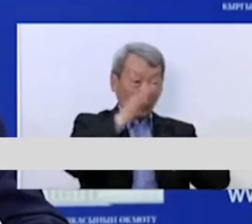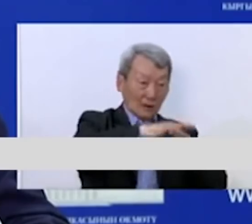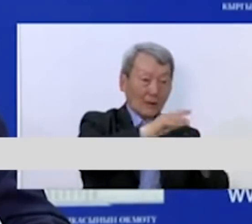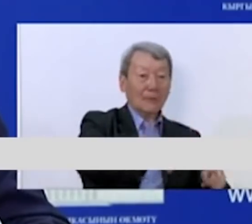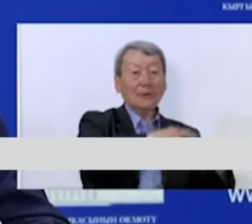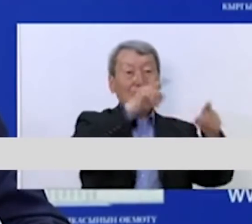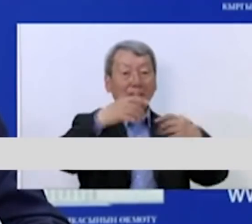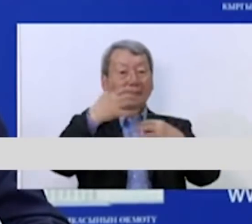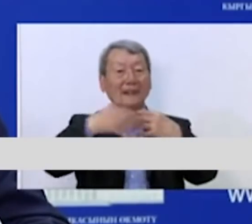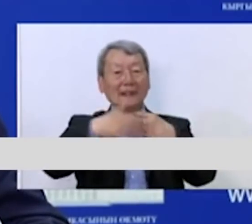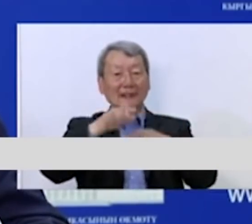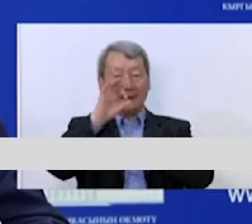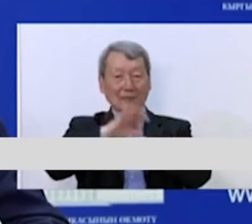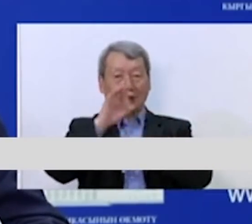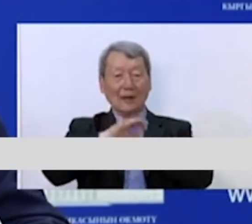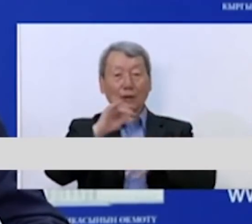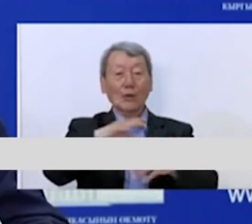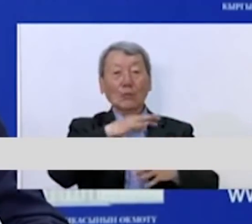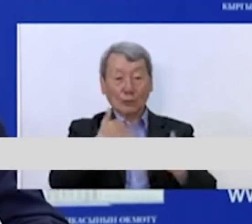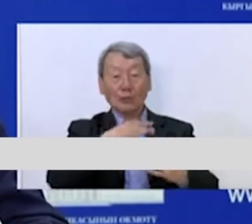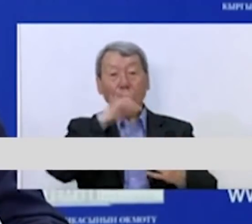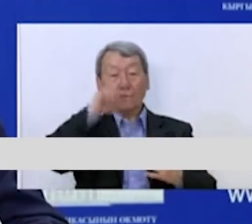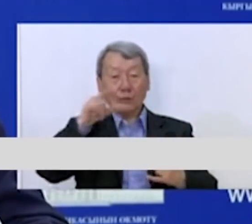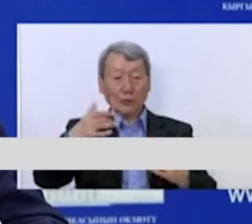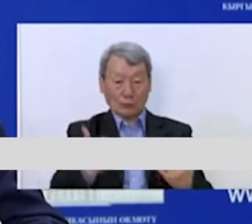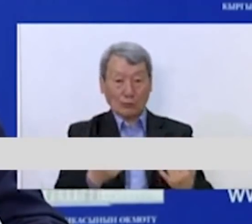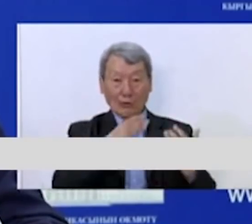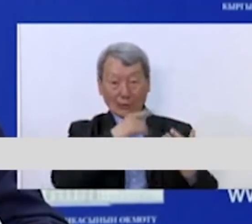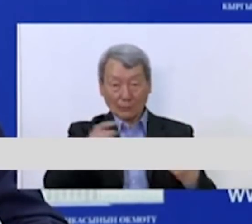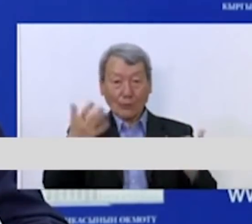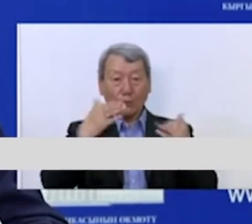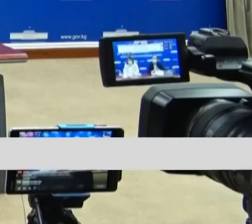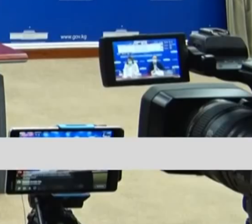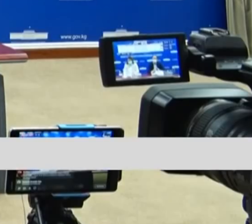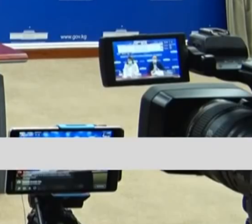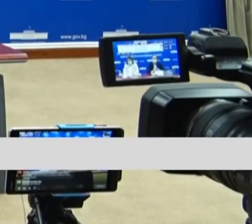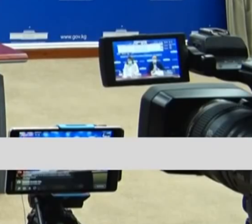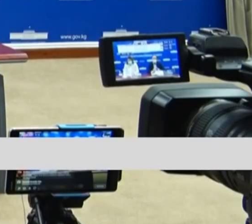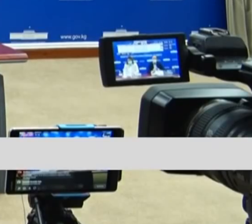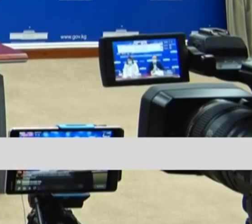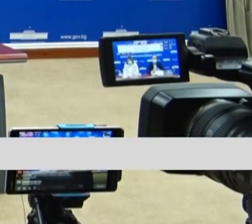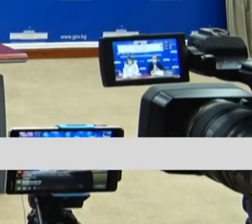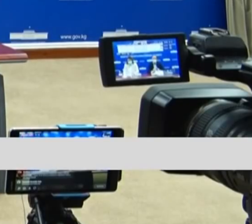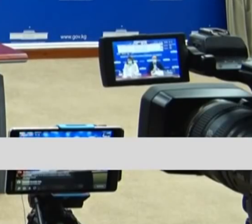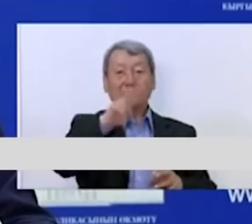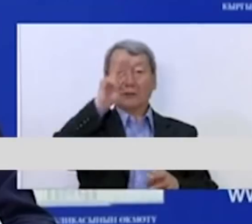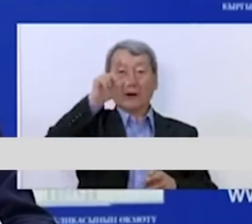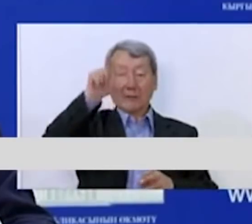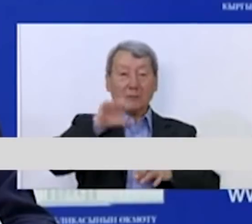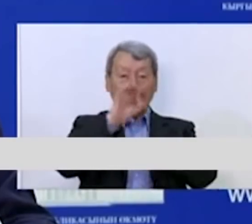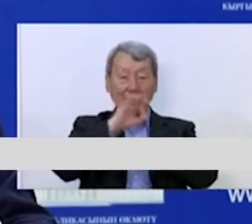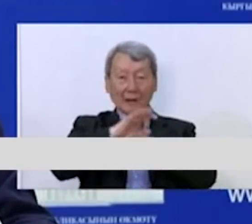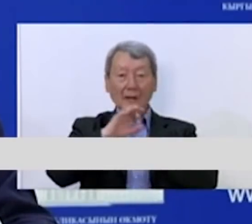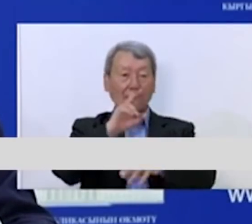больных в категорию среднетяжелых, и многие уже в настоящее время находятся дома. 222 больных на сегодняшний